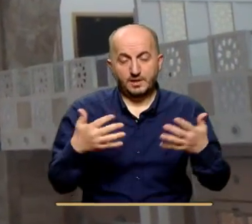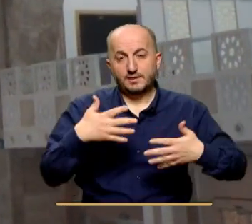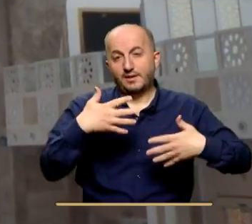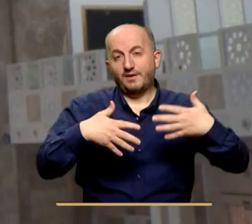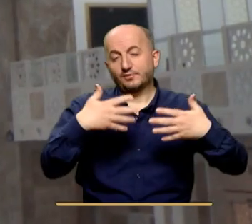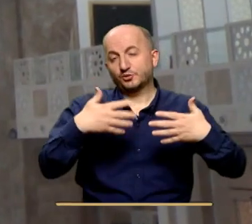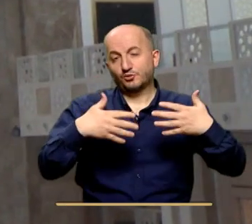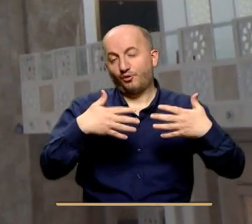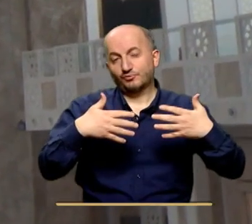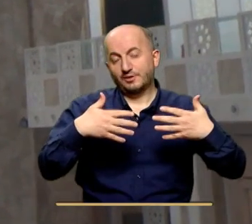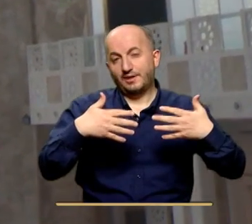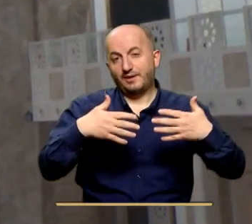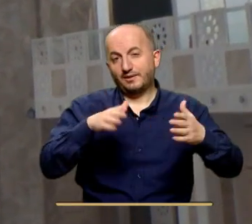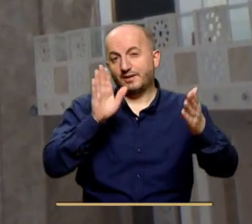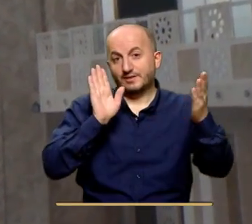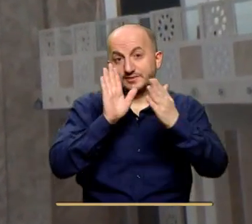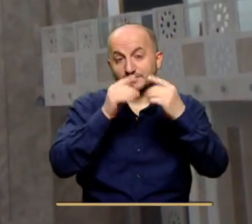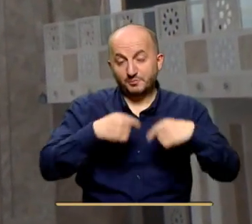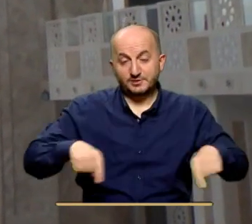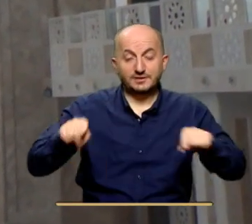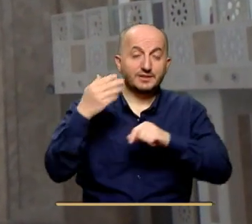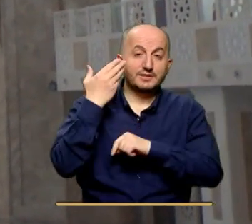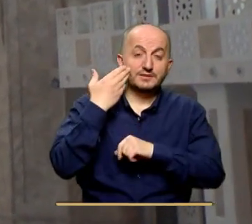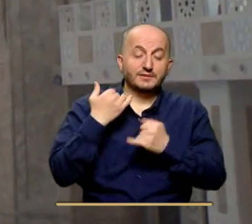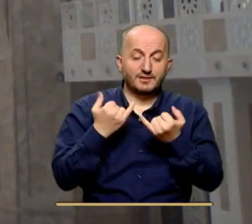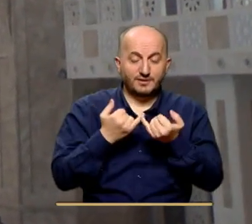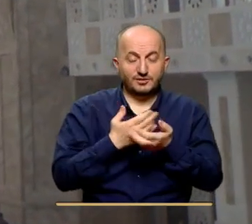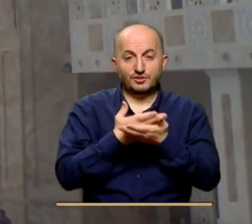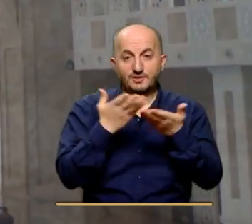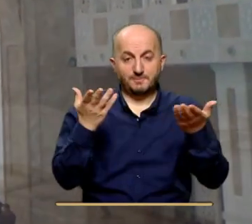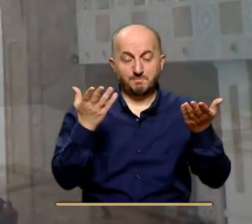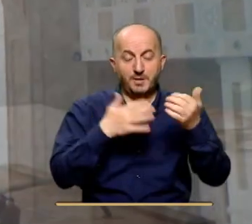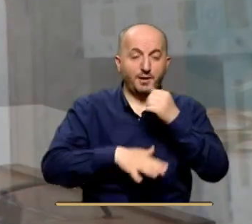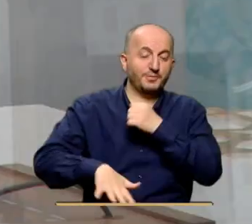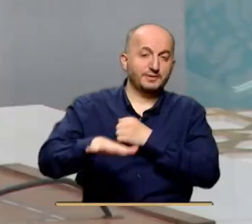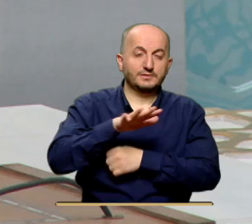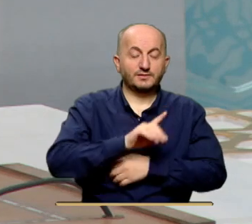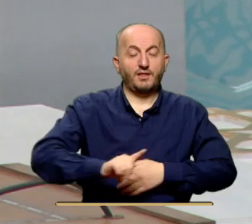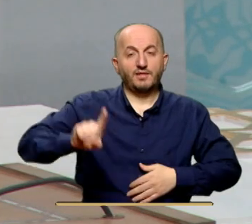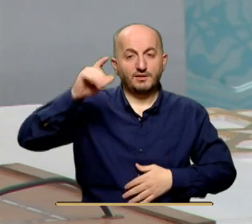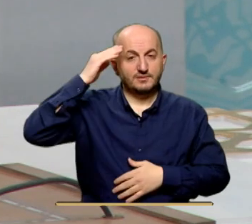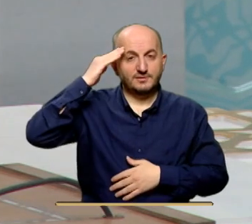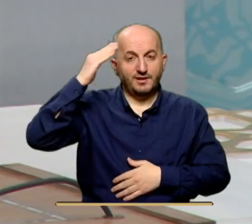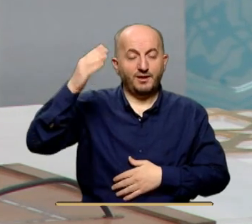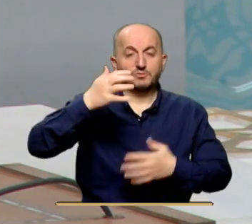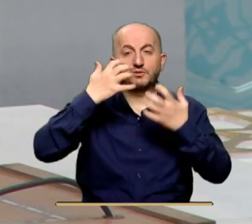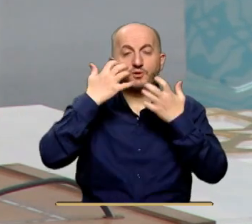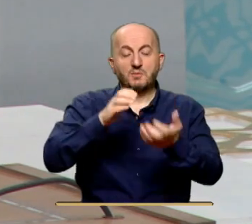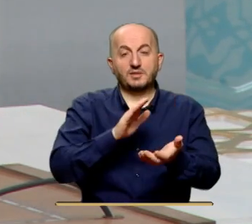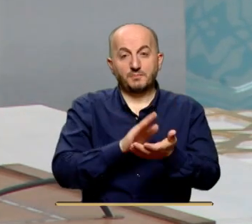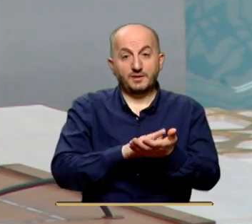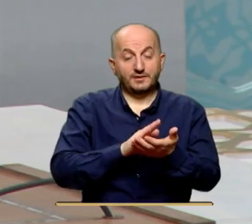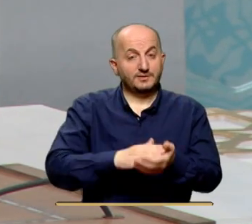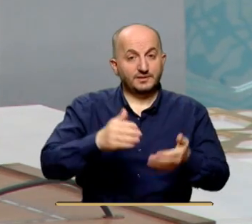televizyon ekranlarında bizleri izleyen kardeşlerim, hepinizi Allah'ın selamı, rahmeti ve